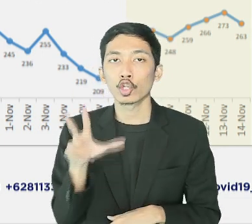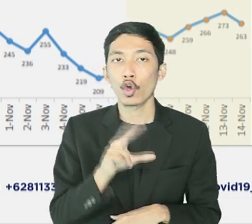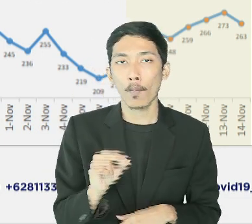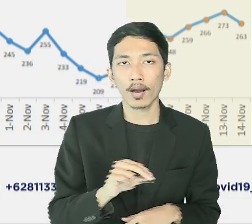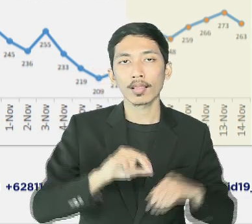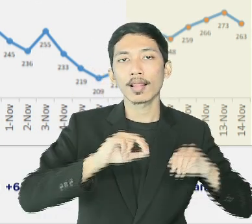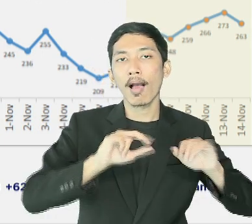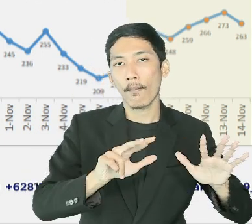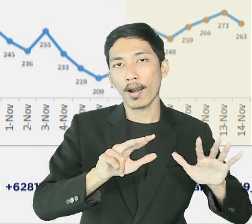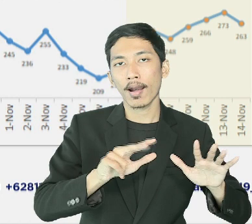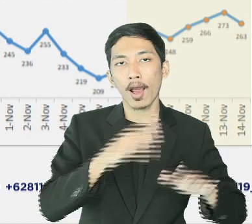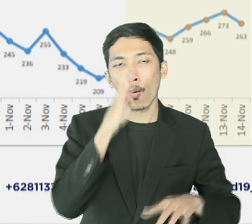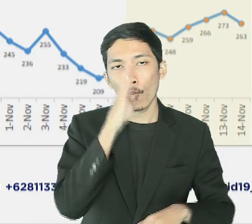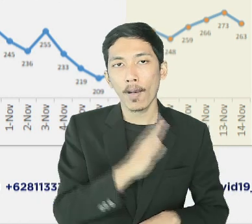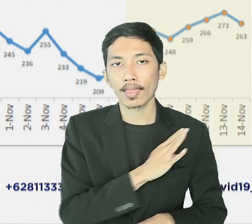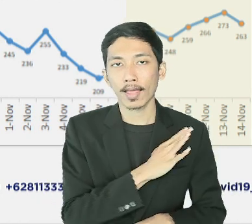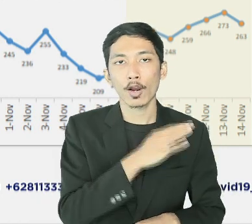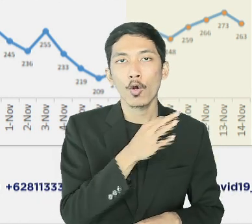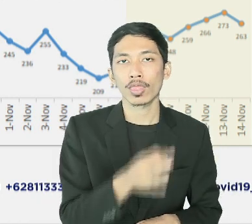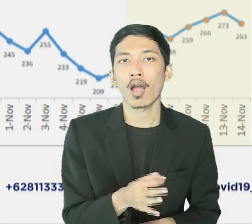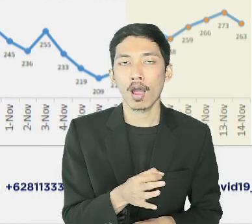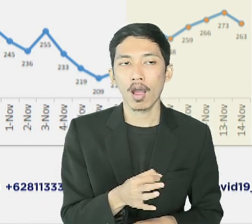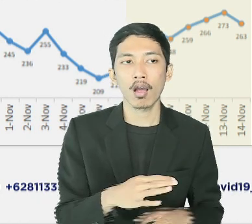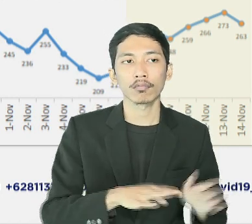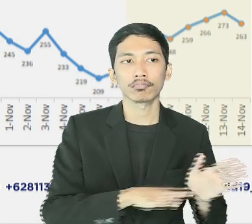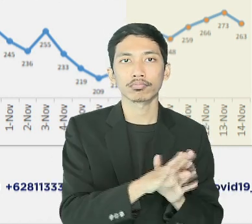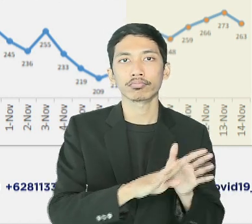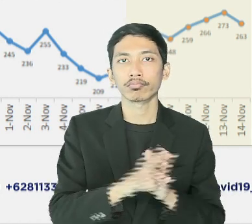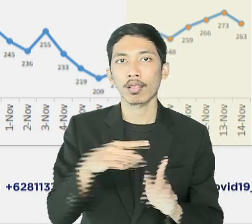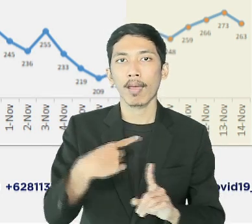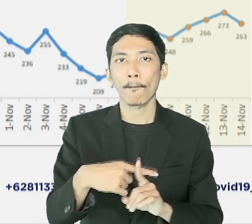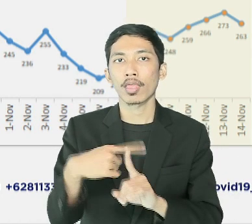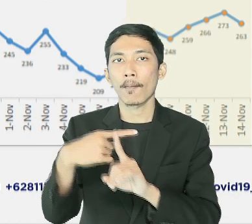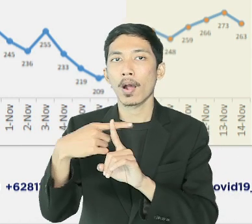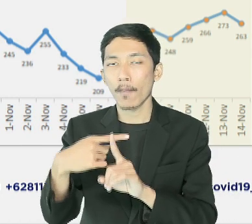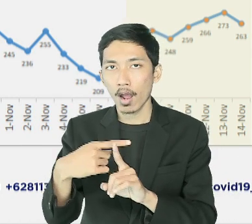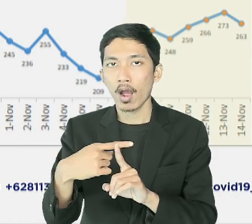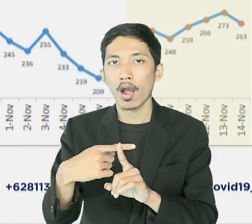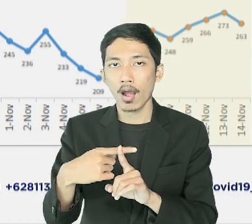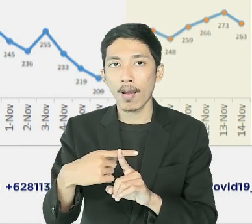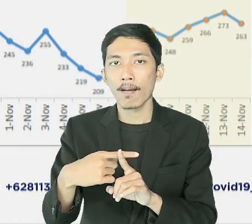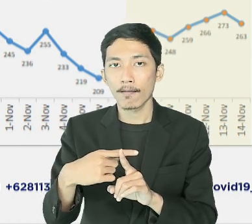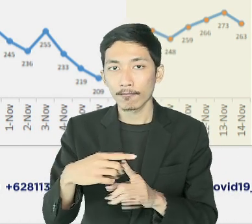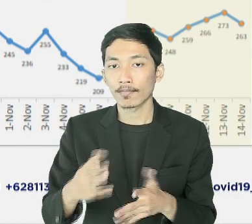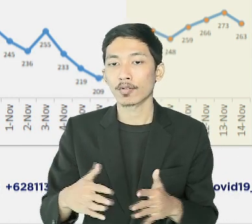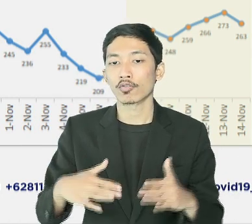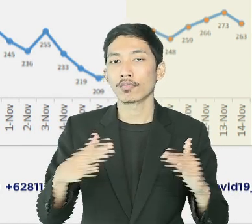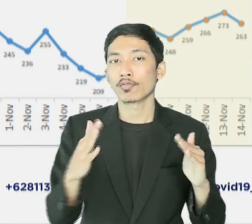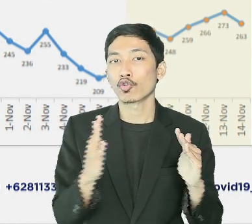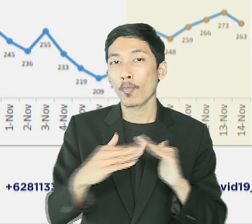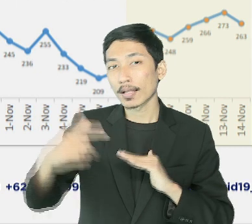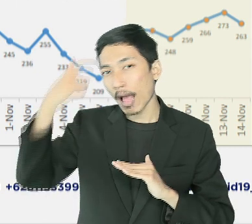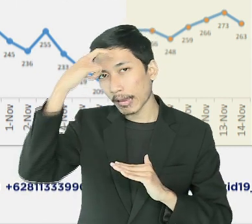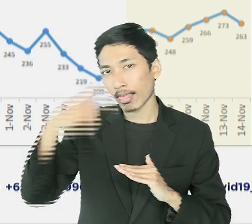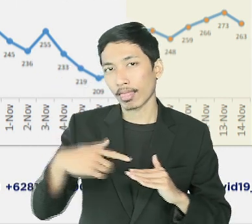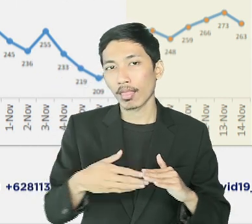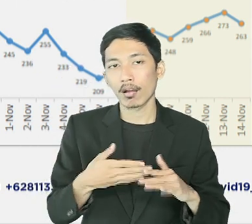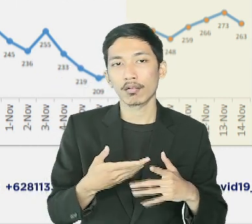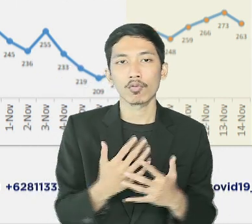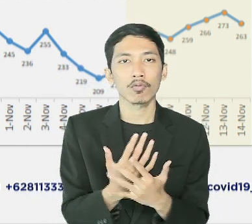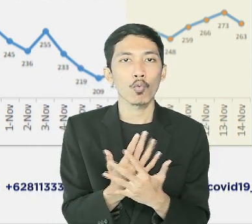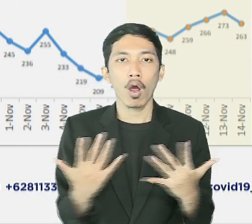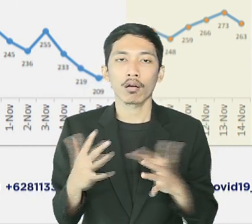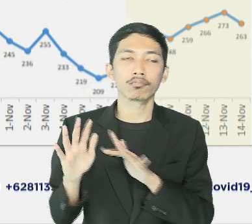kota. Adanya kenaikan kasus ini dibarengi dengan peningkatan jumlah orang yang dirawat pada